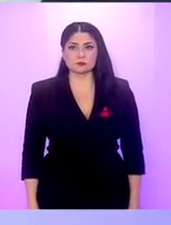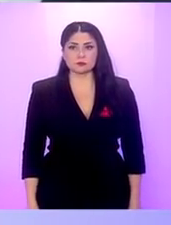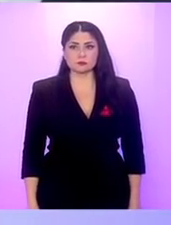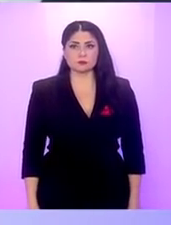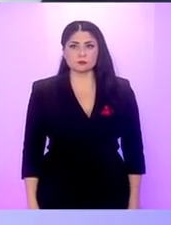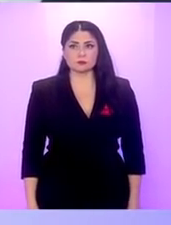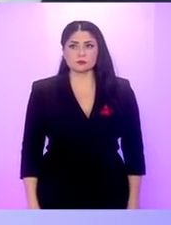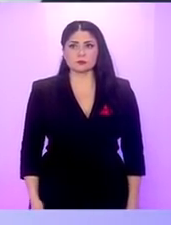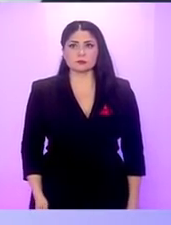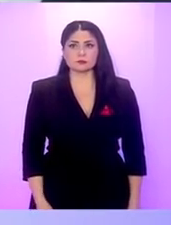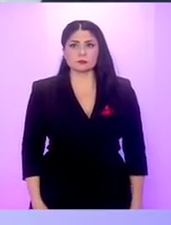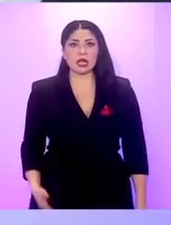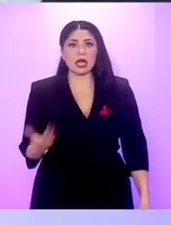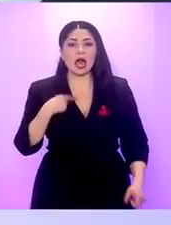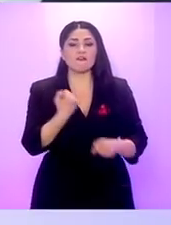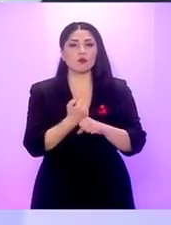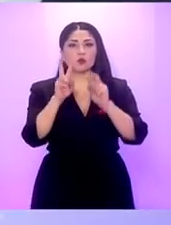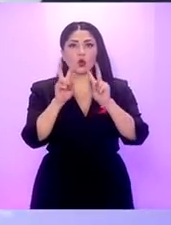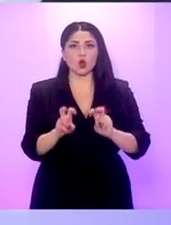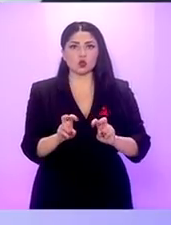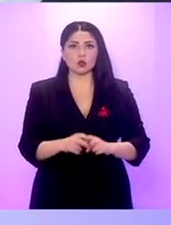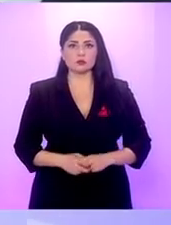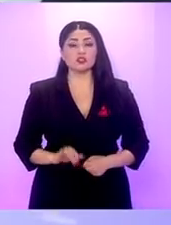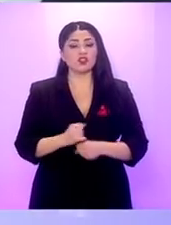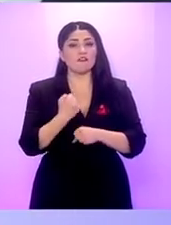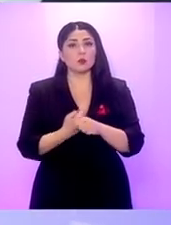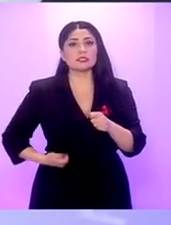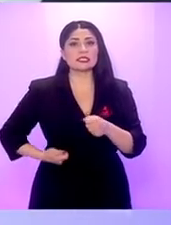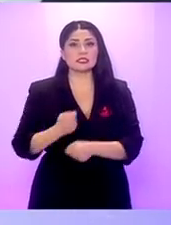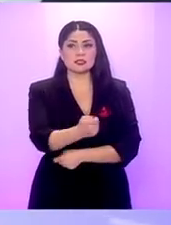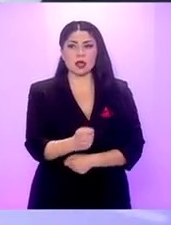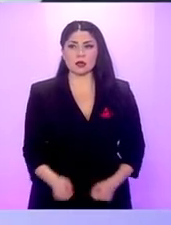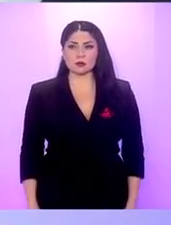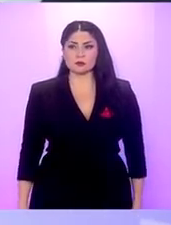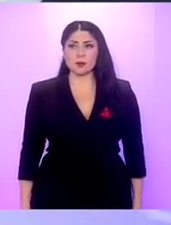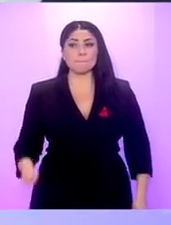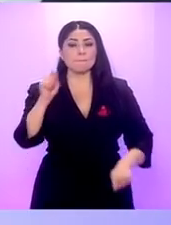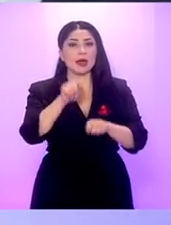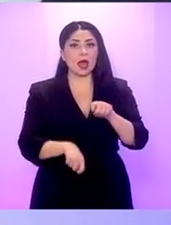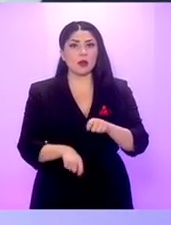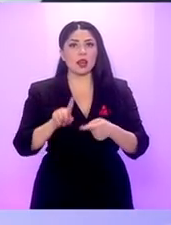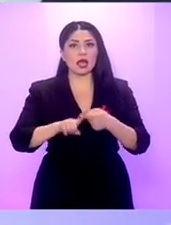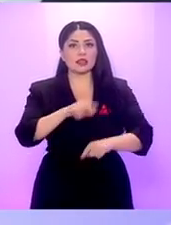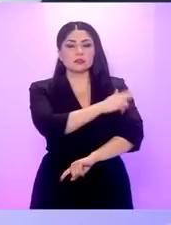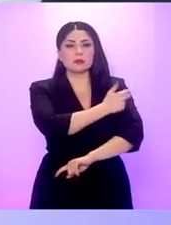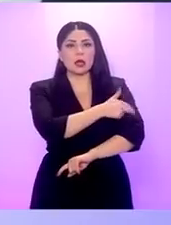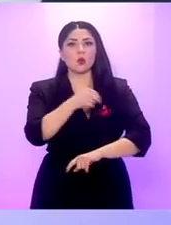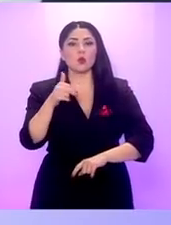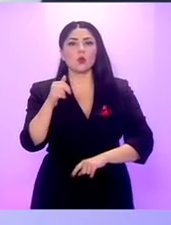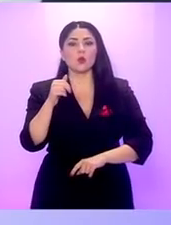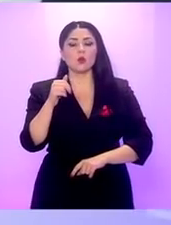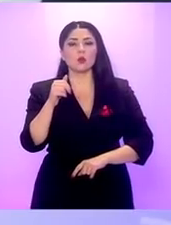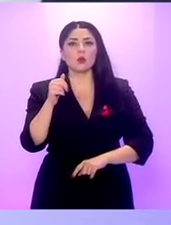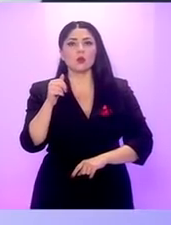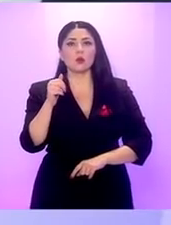care a emis un act de control și a și făcut sesizare penală în cazul Balși. De la Ministerul